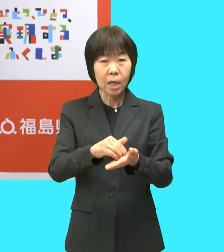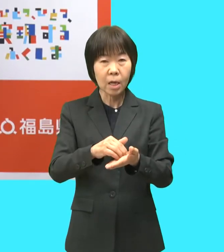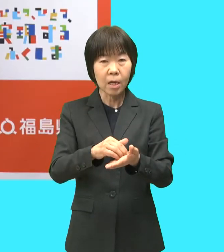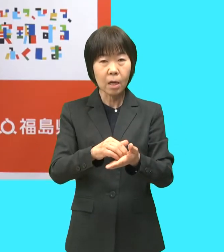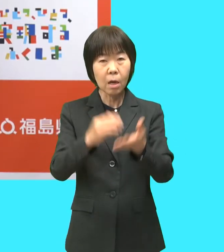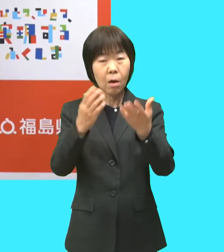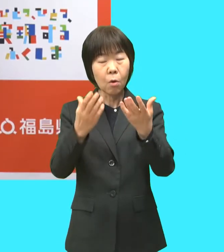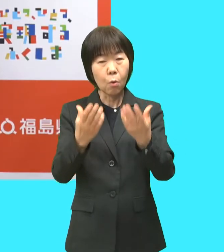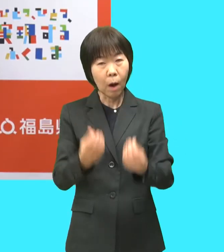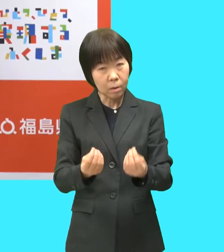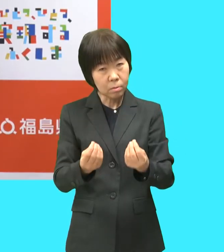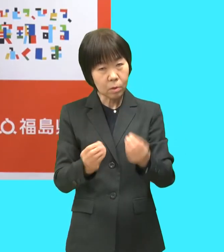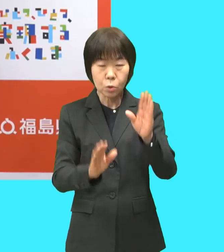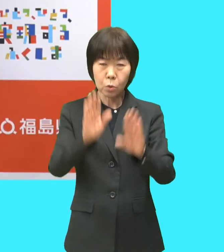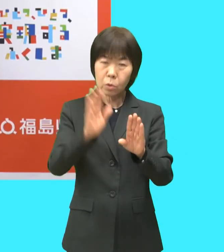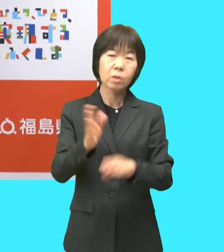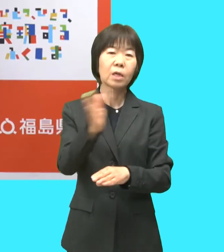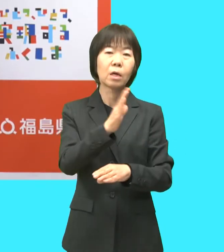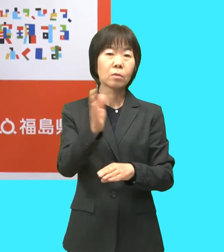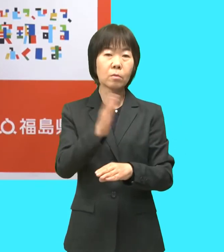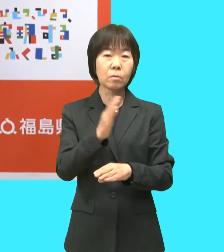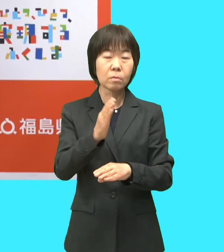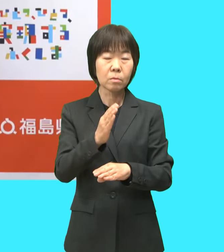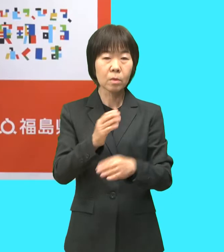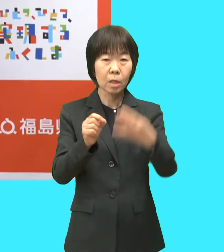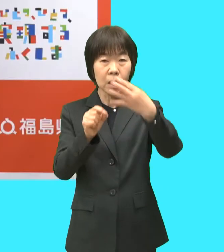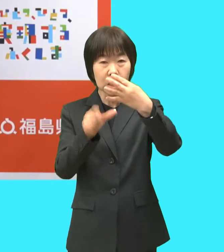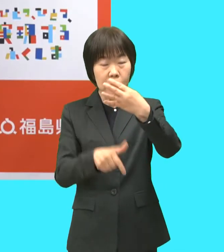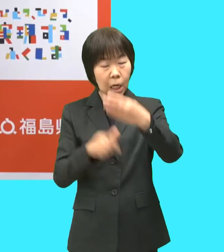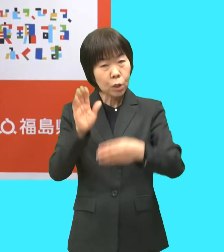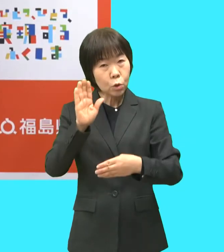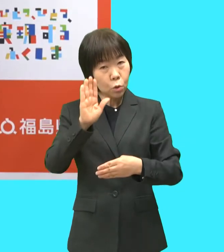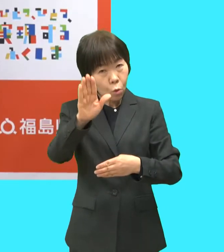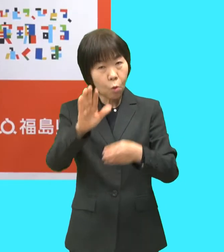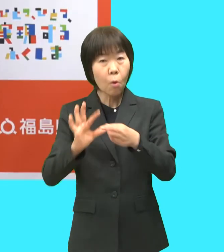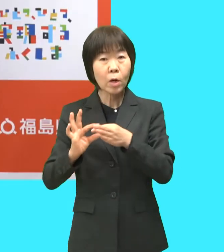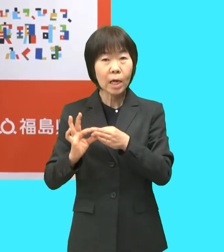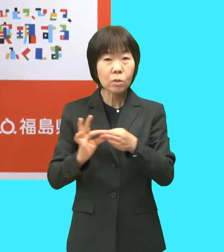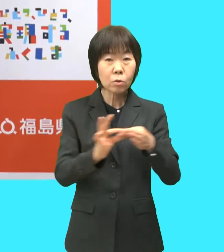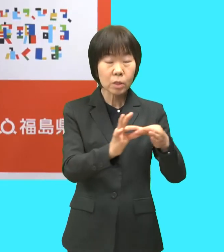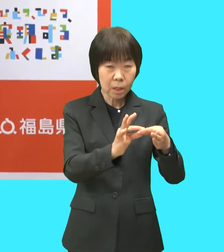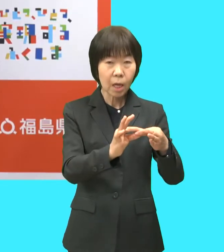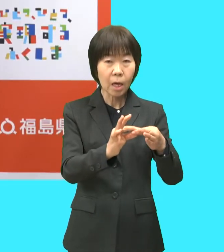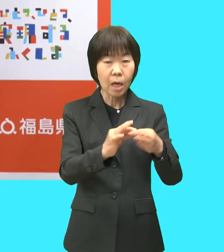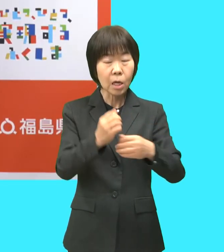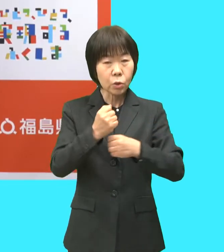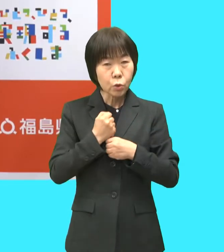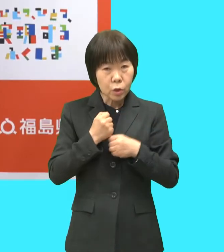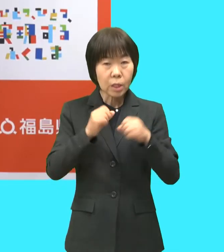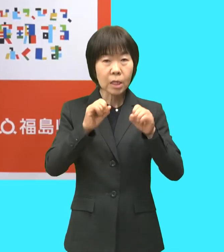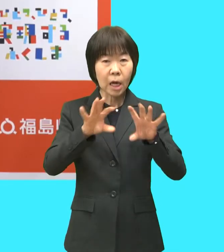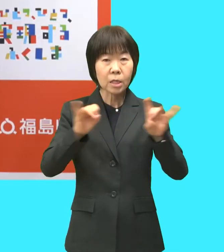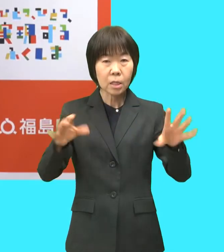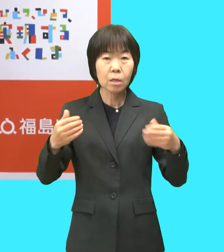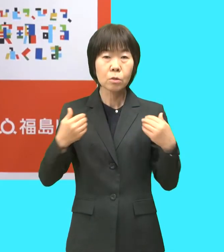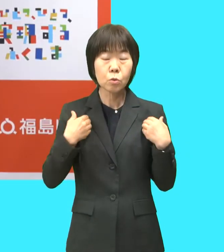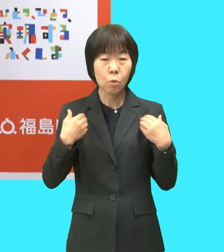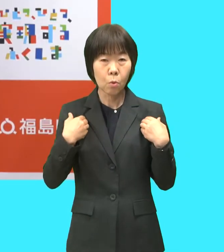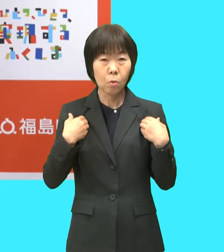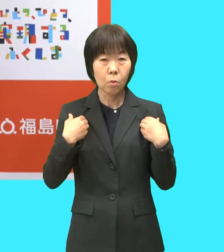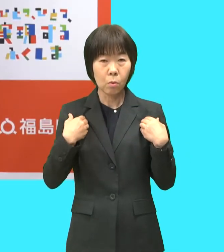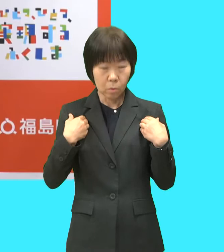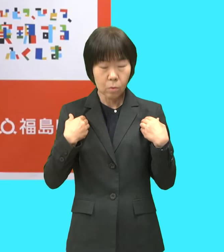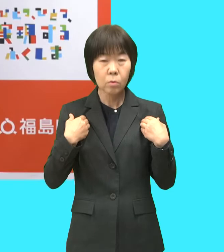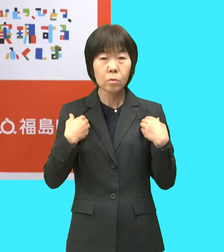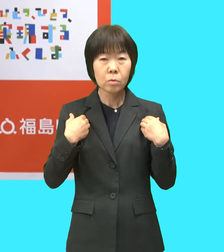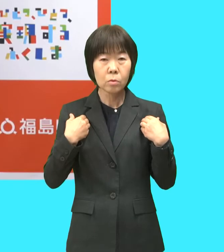了という状況ではなく、むしろ4月以降も継続してこういった注意喚起をしていかなければいけないというの